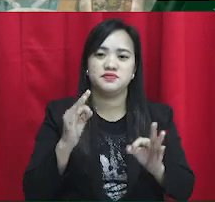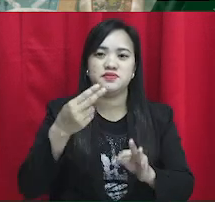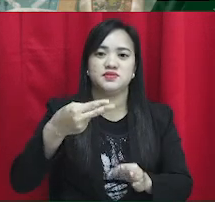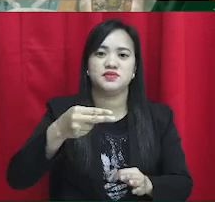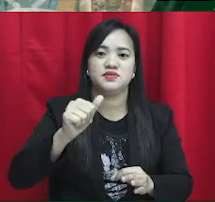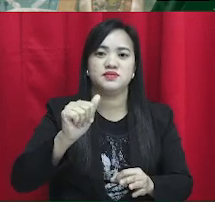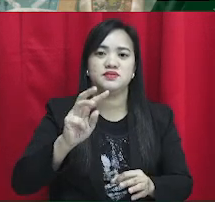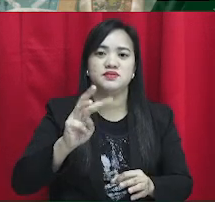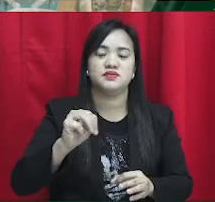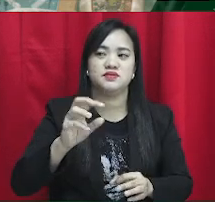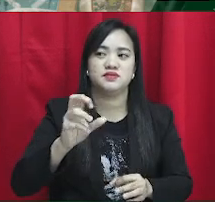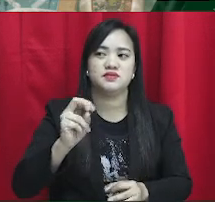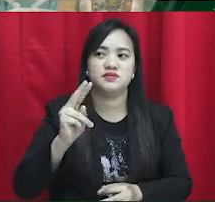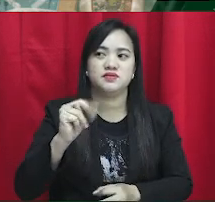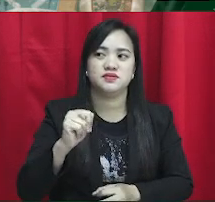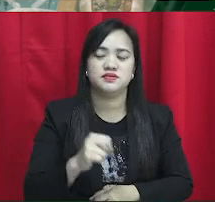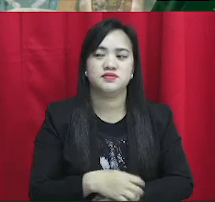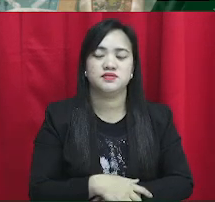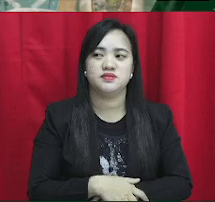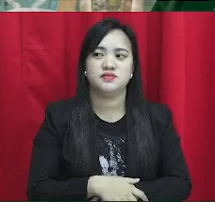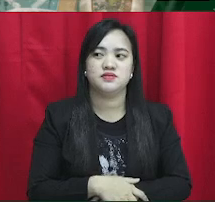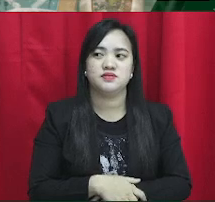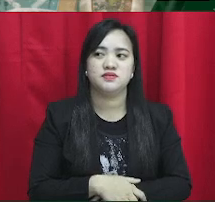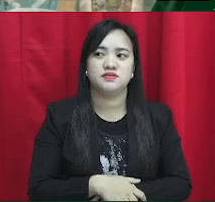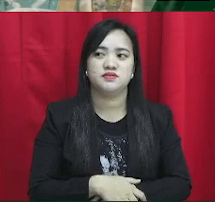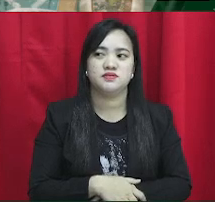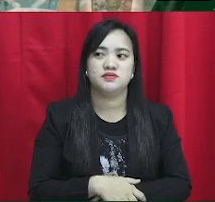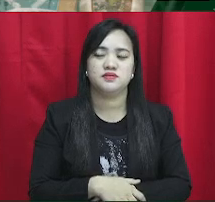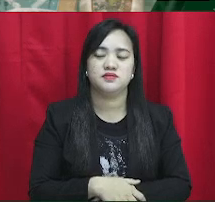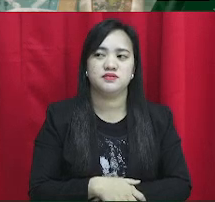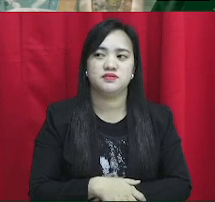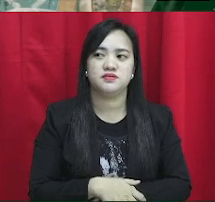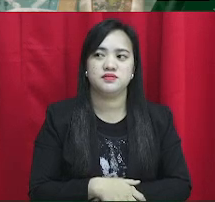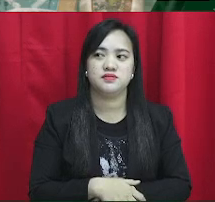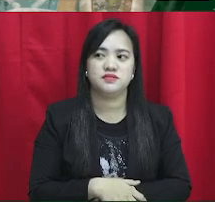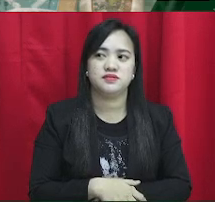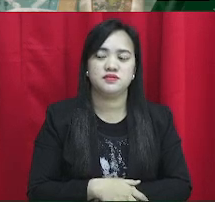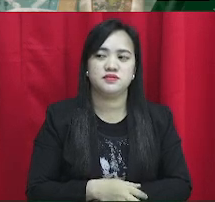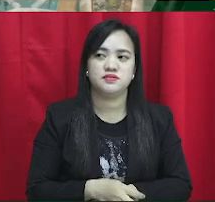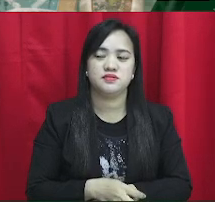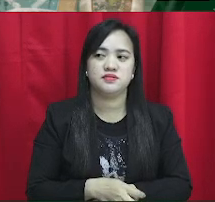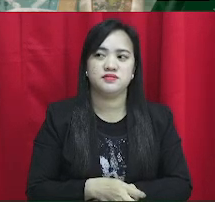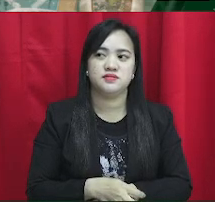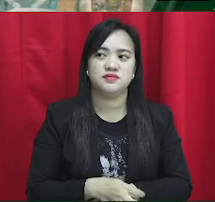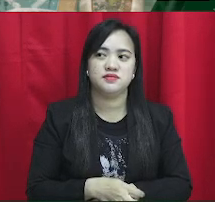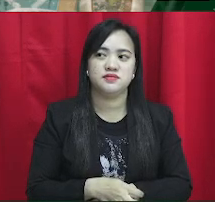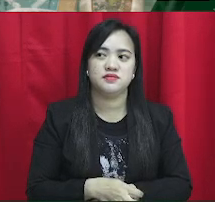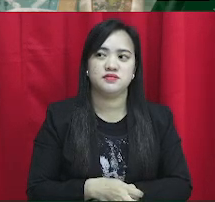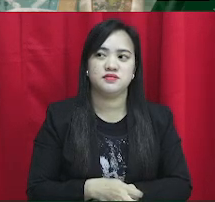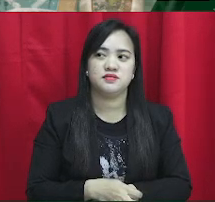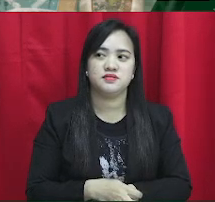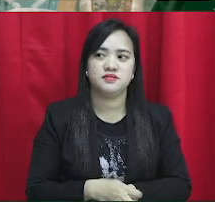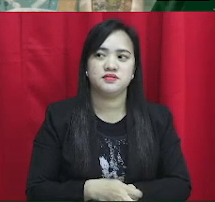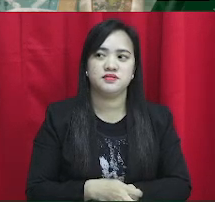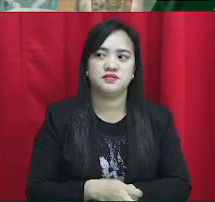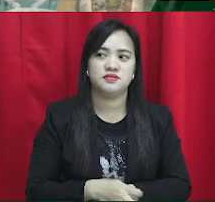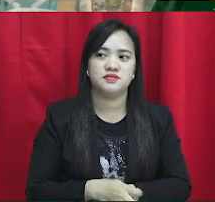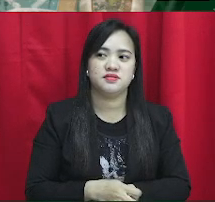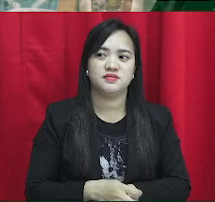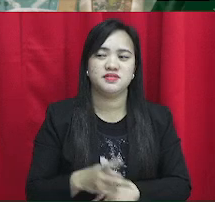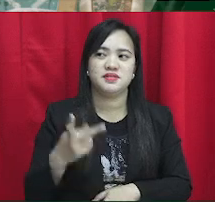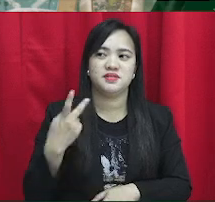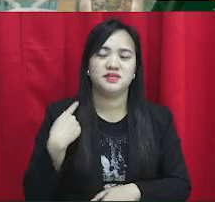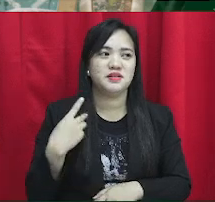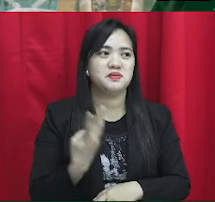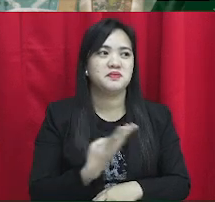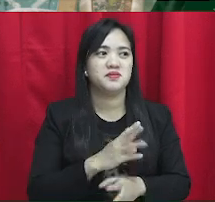din. Pero di ako bibili ng hamon na ang mamahal. O talaga, Ma'am Tang, maniniwala kami pag matitikman namin yung hamon mo. Ayo,